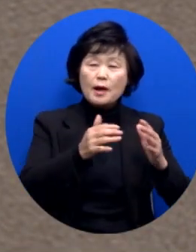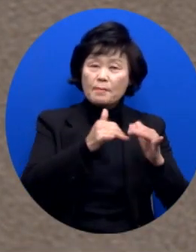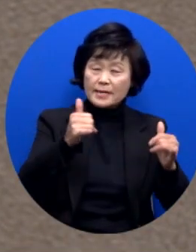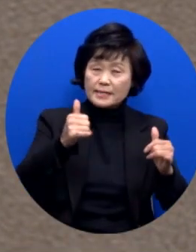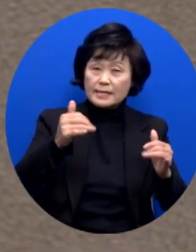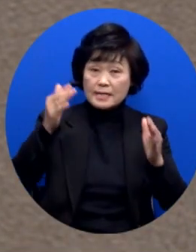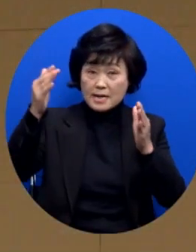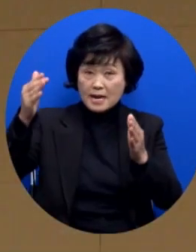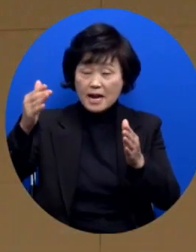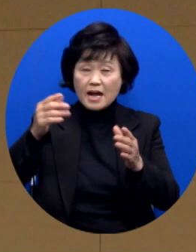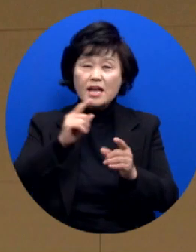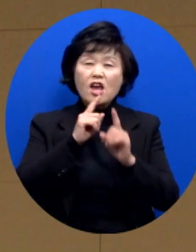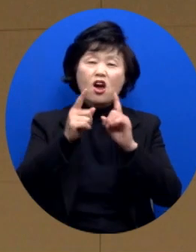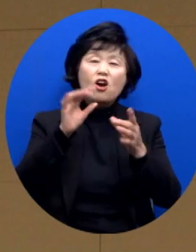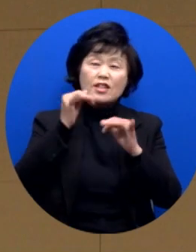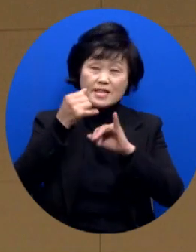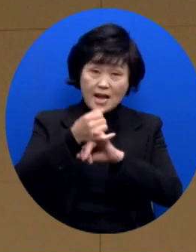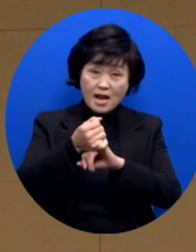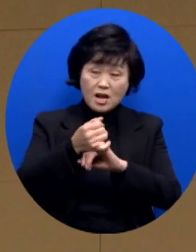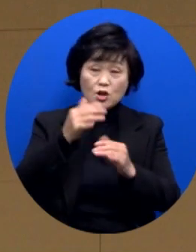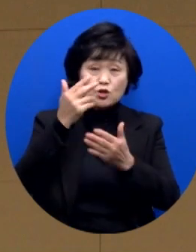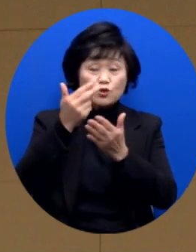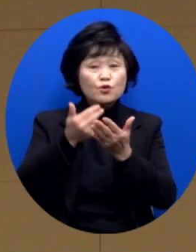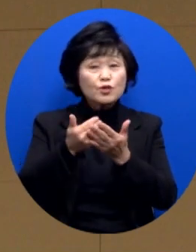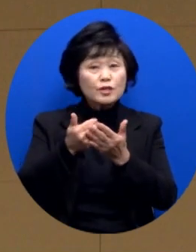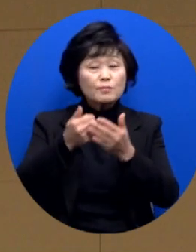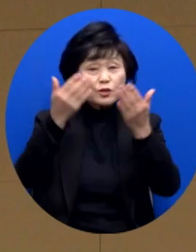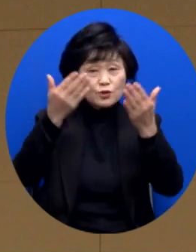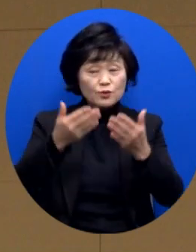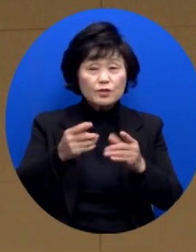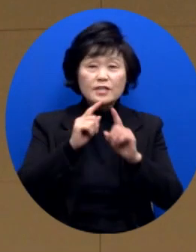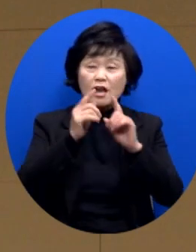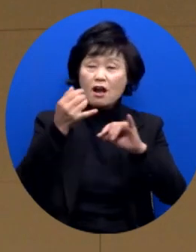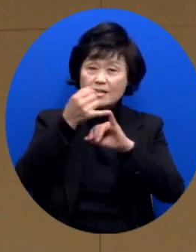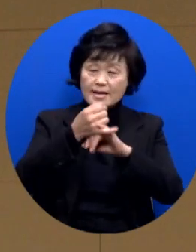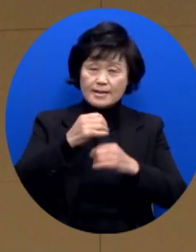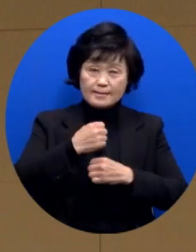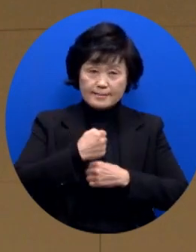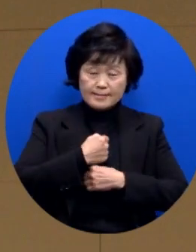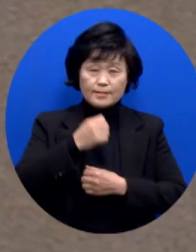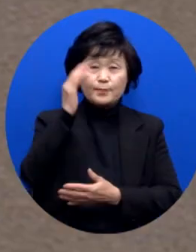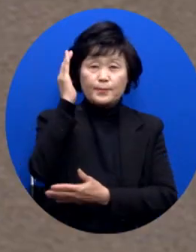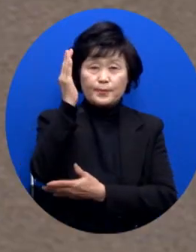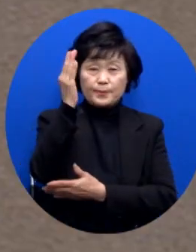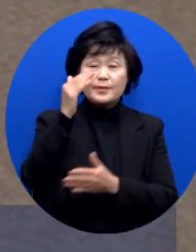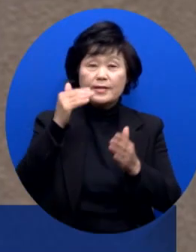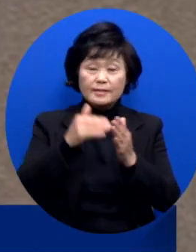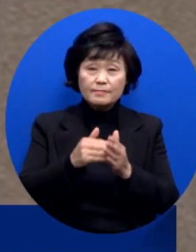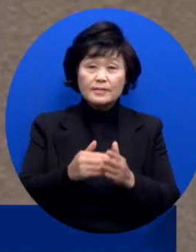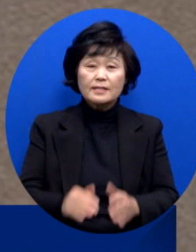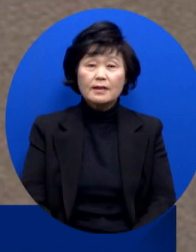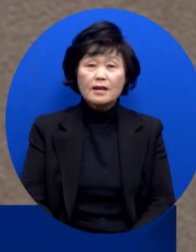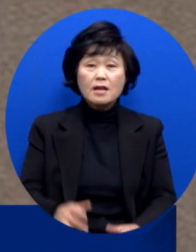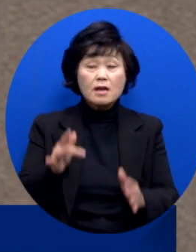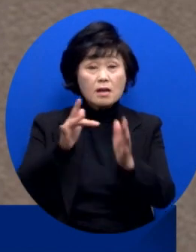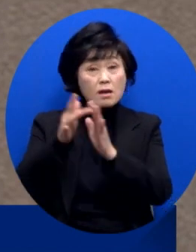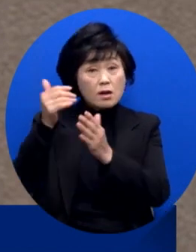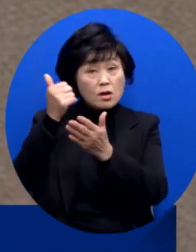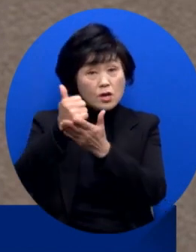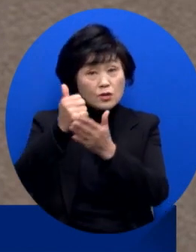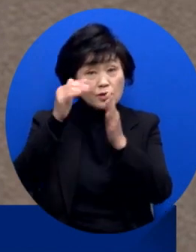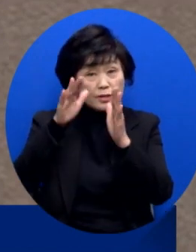하나님께 속한 백성이 되기 위해 주님이 주신 언약을 지키자고 설교했습니다. 예수님 때나 지금이나 이